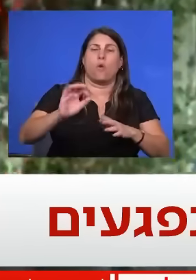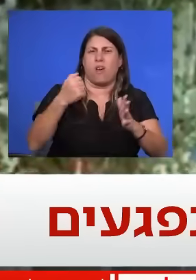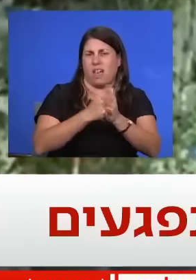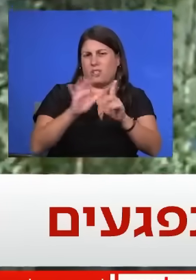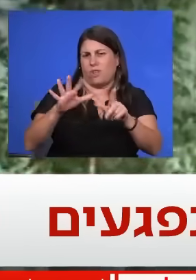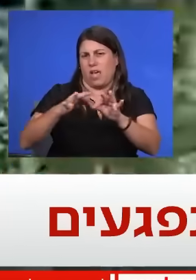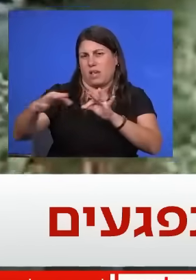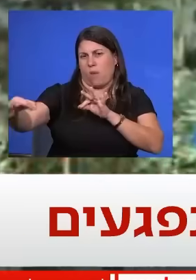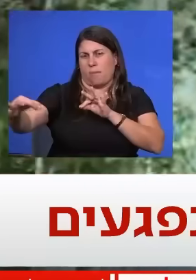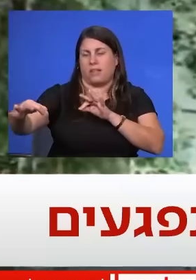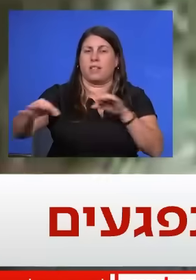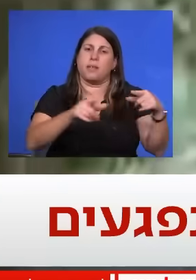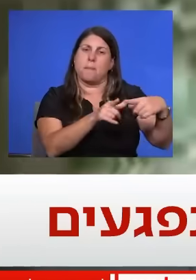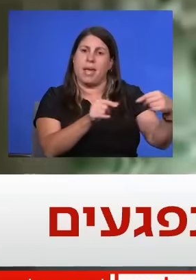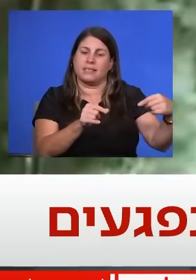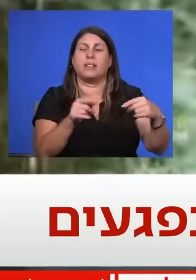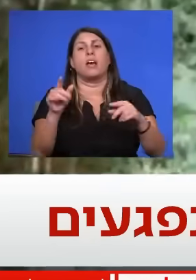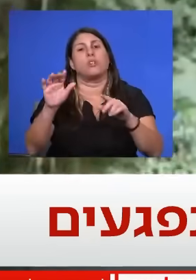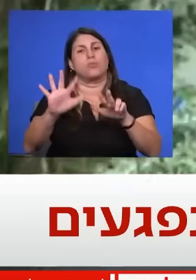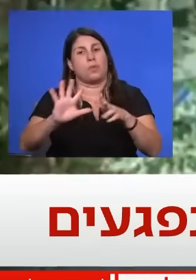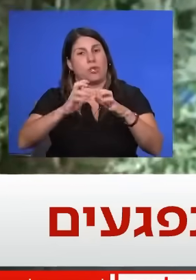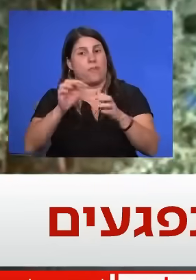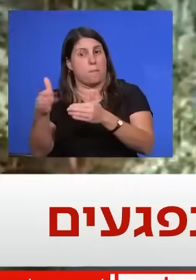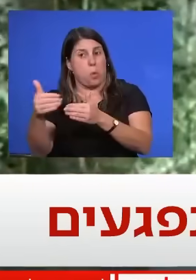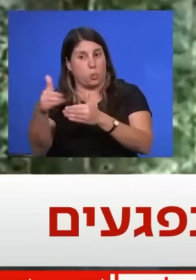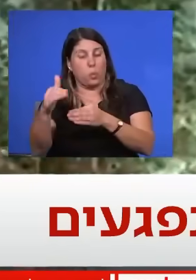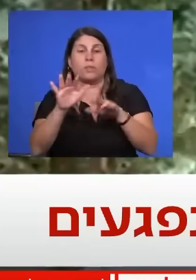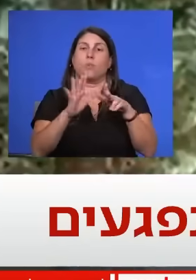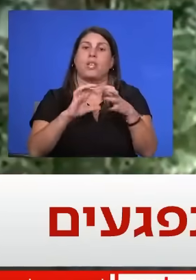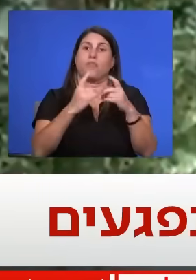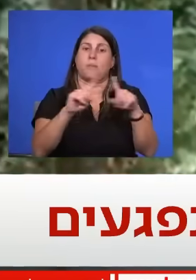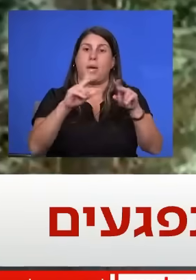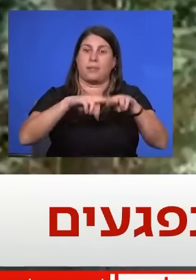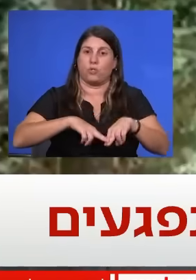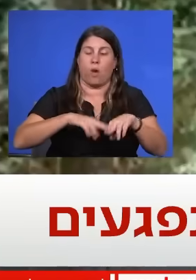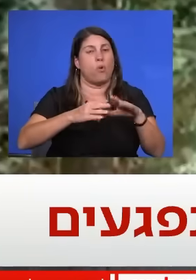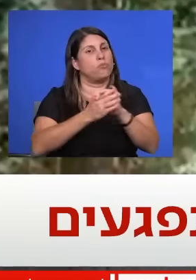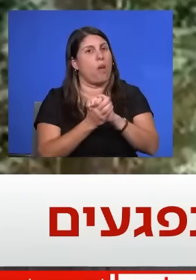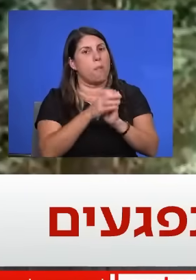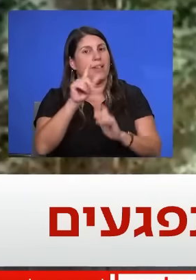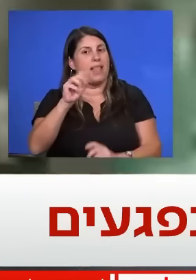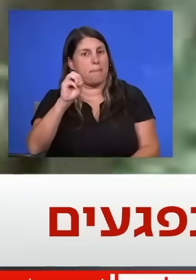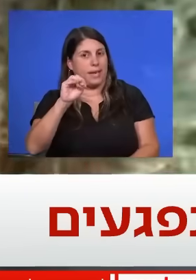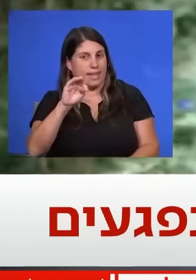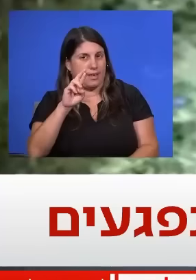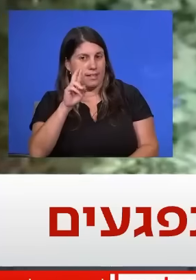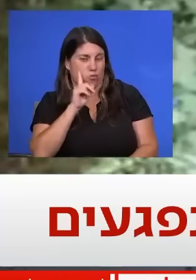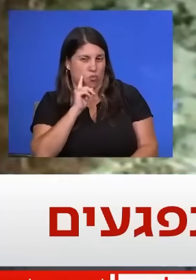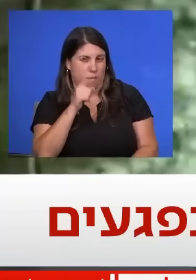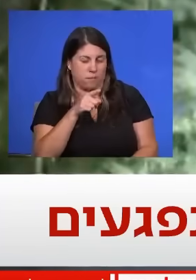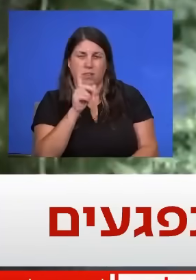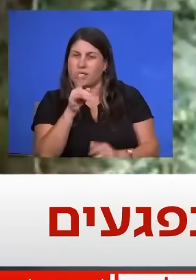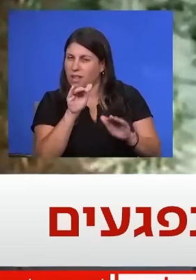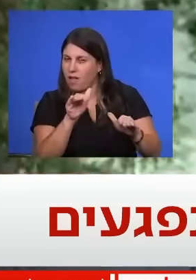מעזה, פונו, שמונה יישובים אחרים נשארו. שלום תמיר. שלום. וקודם כל צריך לברך אותך על זה